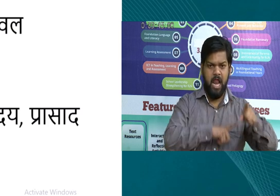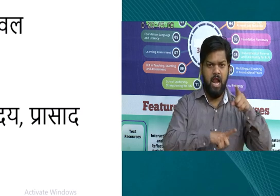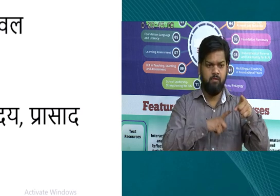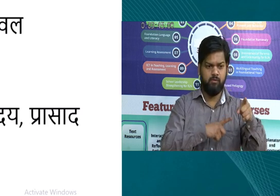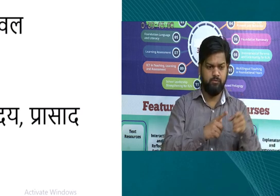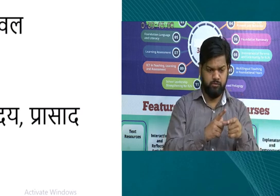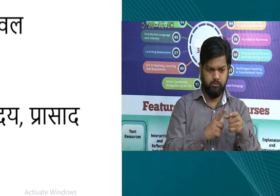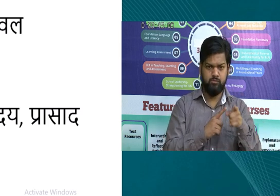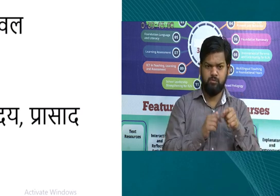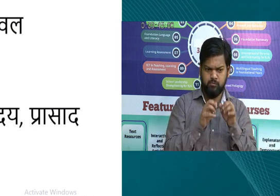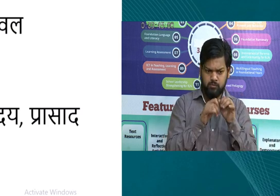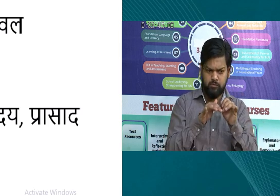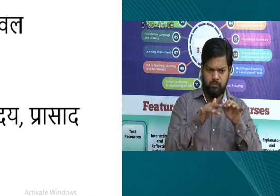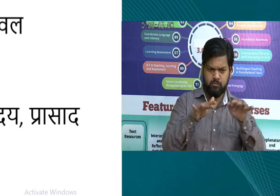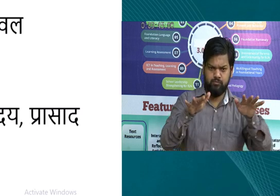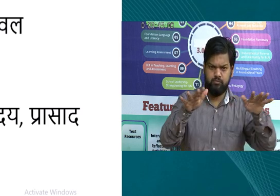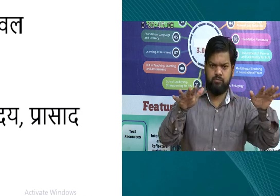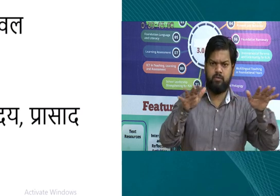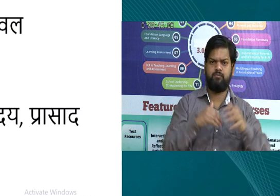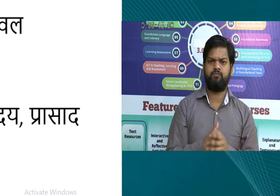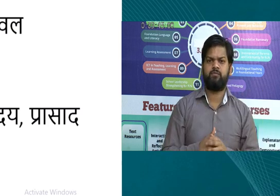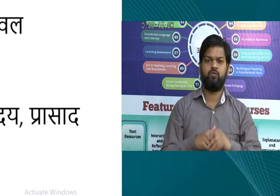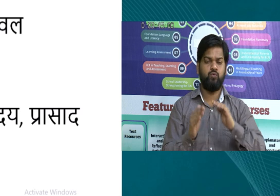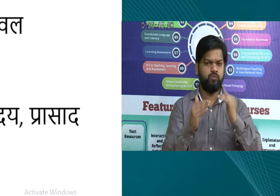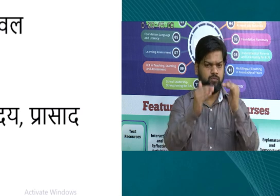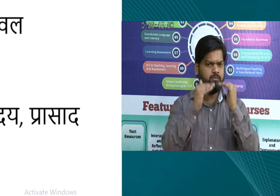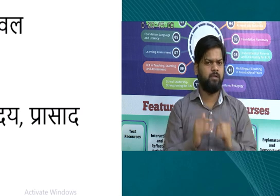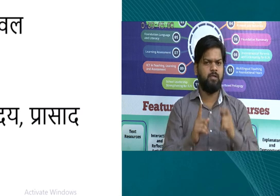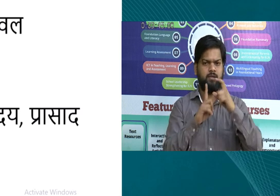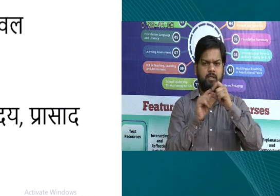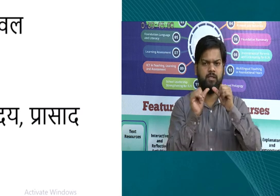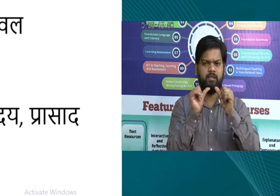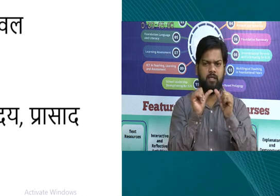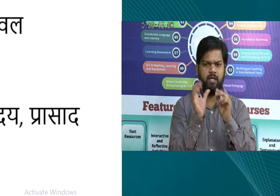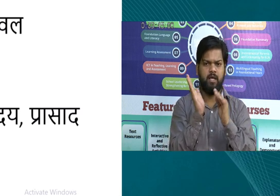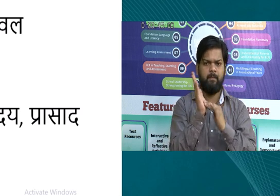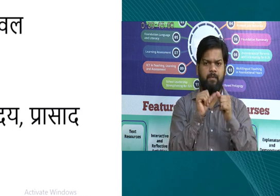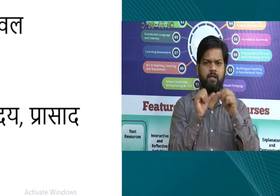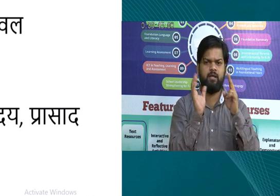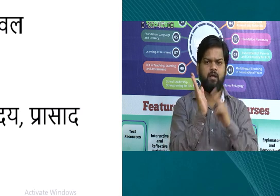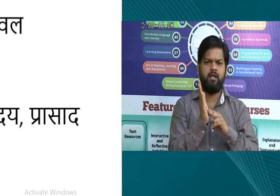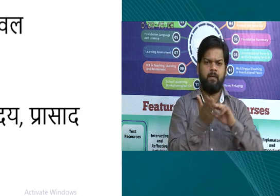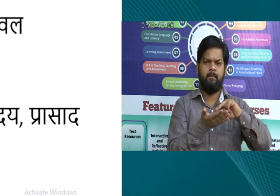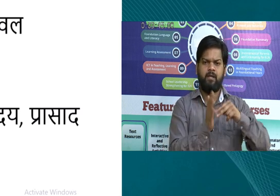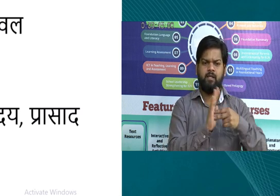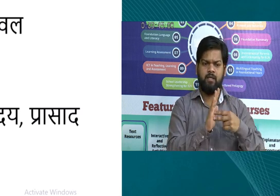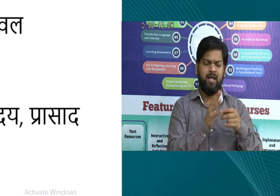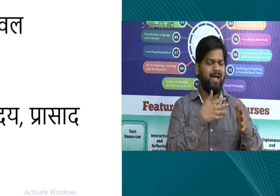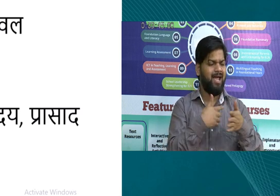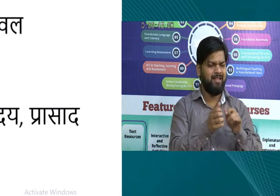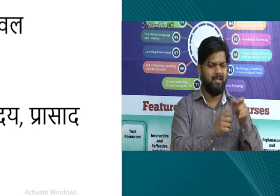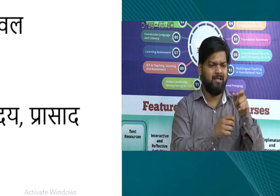और अगला शब्द है दमन यानी किसी चीज को ढाबा देना किसी विद्रोह का ढाबा देना दुर्दांत यानी बहुत ही